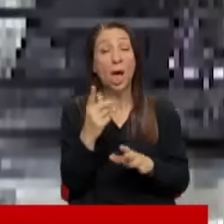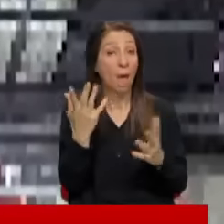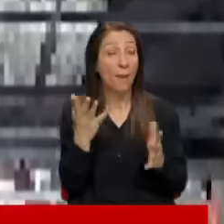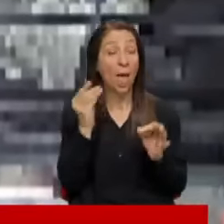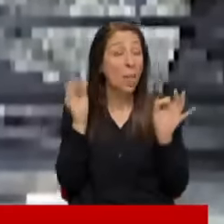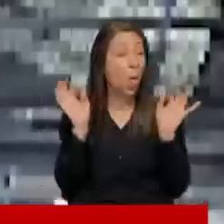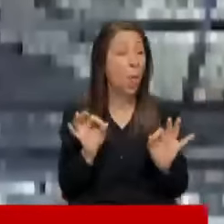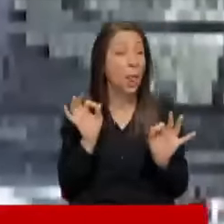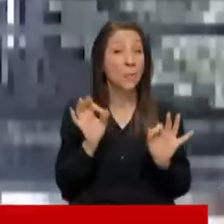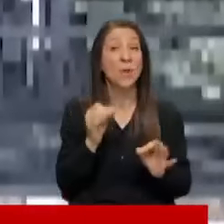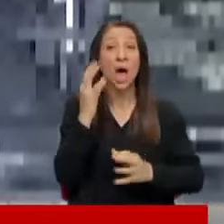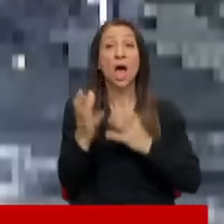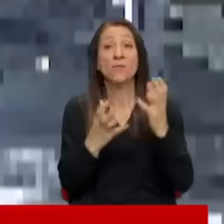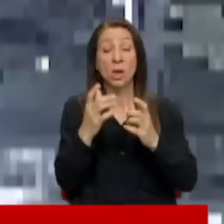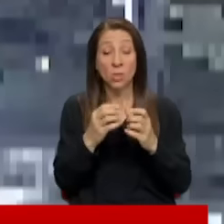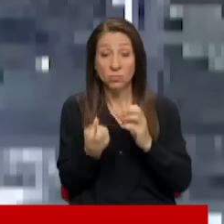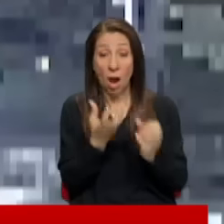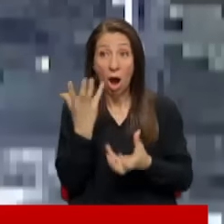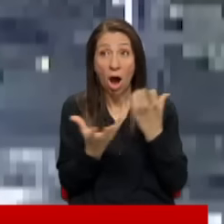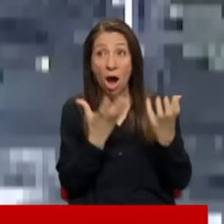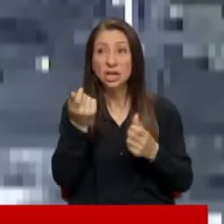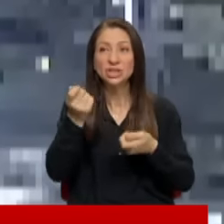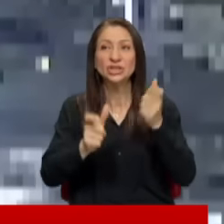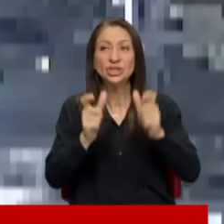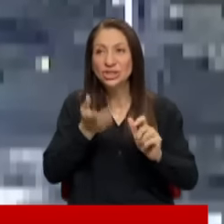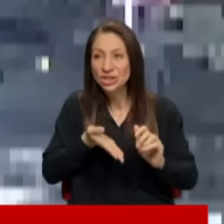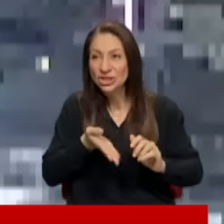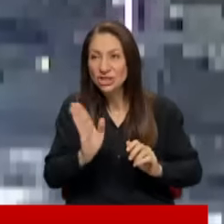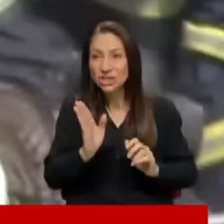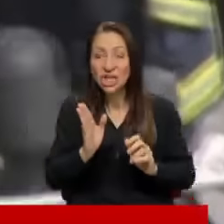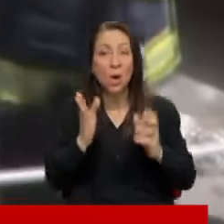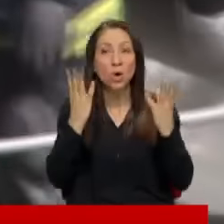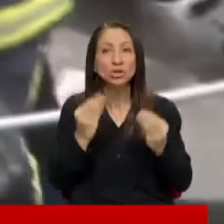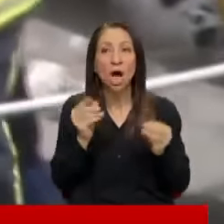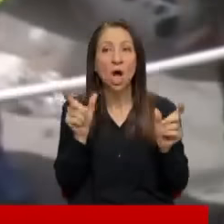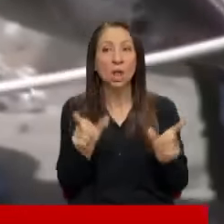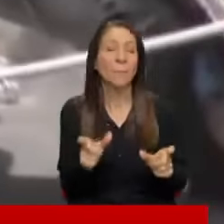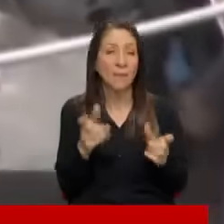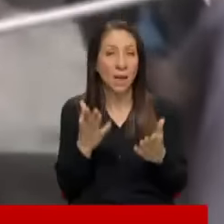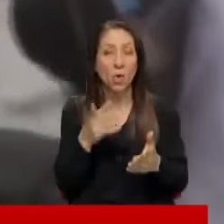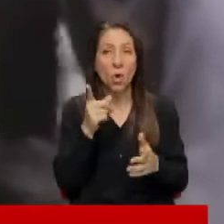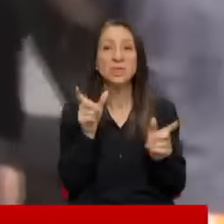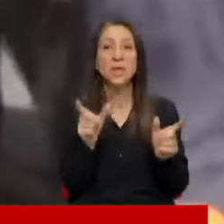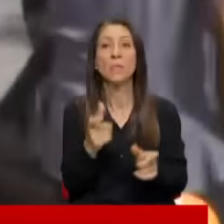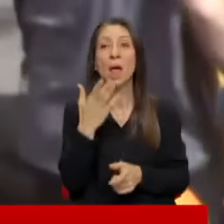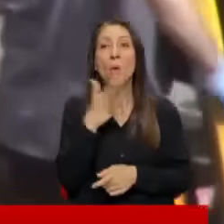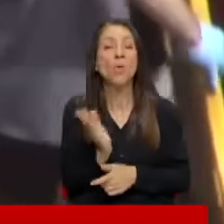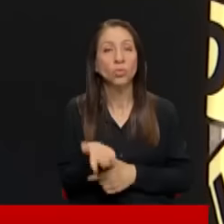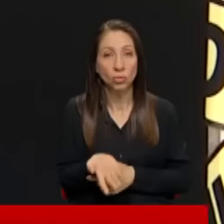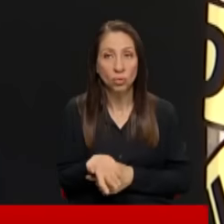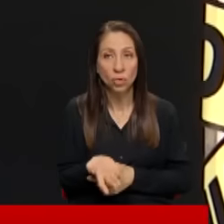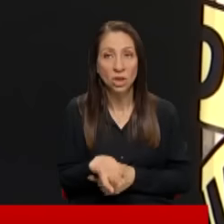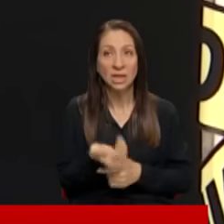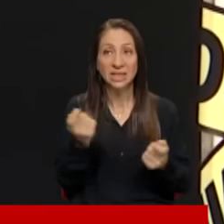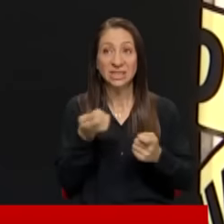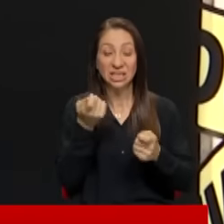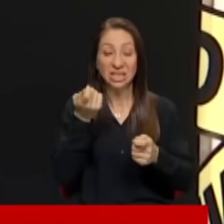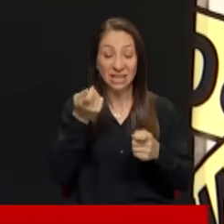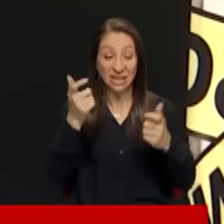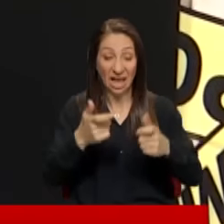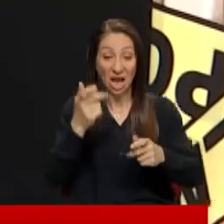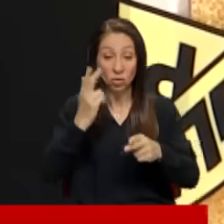en önemlisi alevler büyürken işçilerin dışarı çıkışını sağlayacak önlemlerdi. O tedbirler de alınmamıştı. İş yeri acil